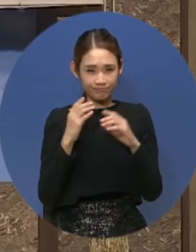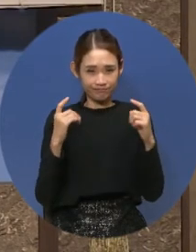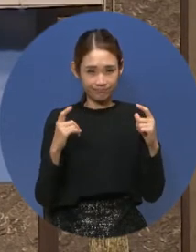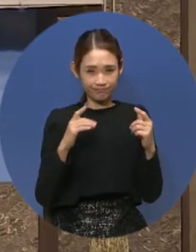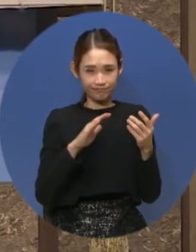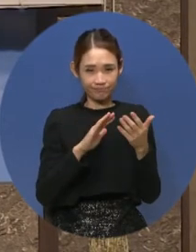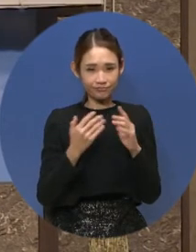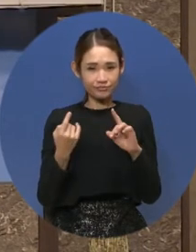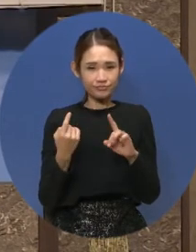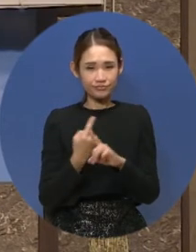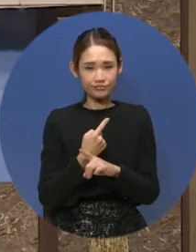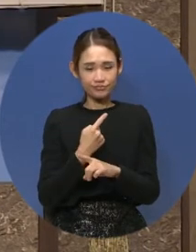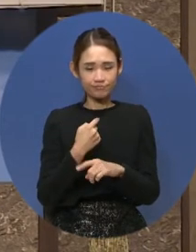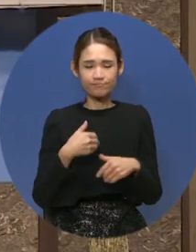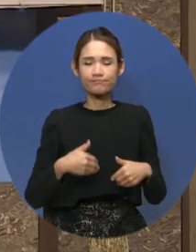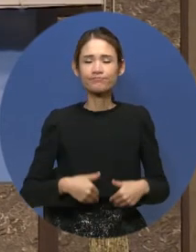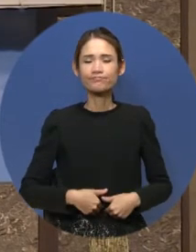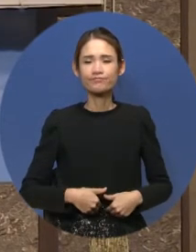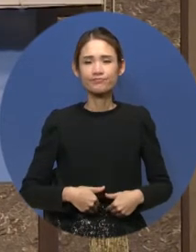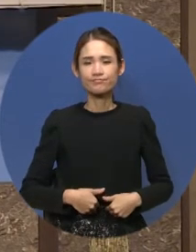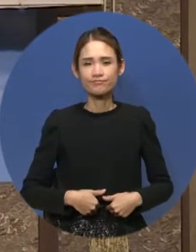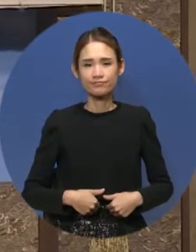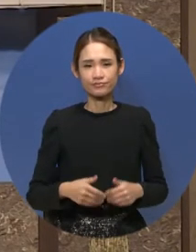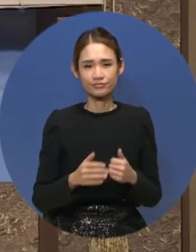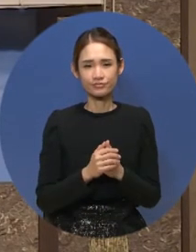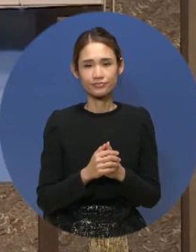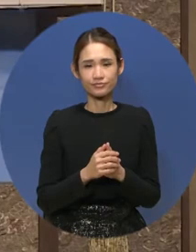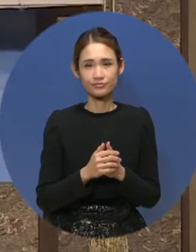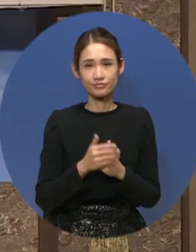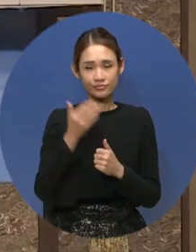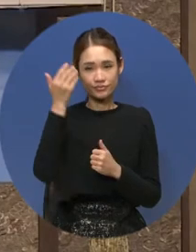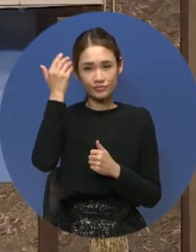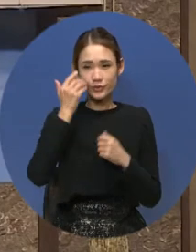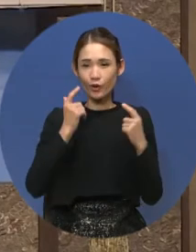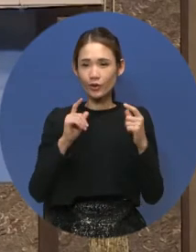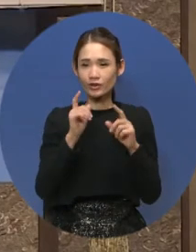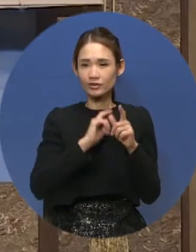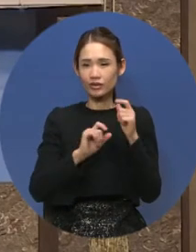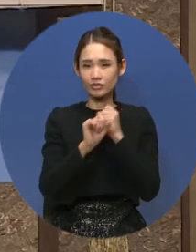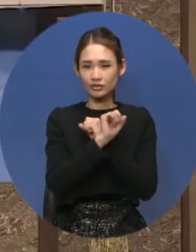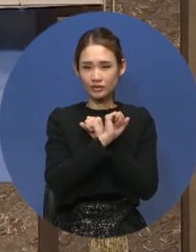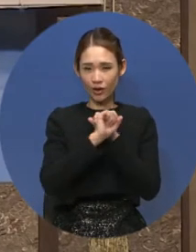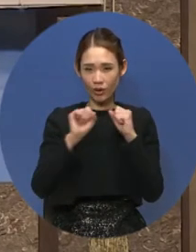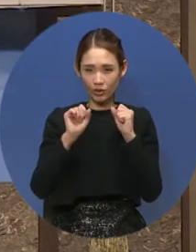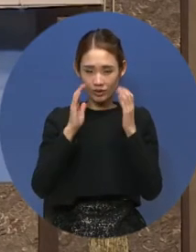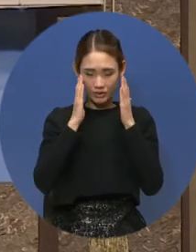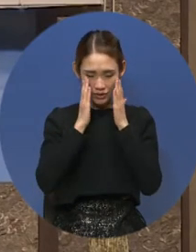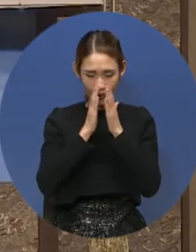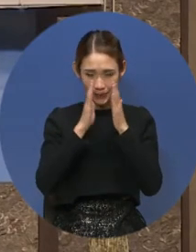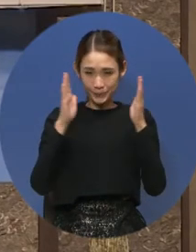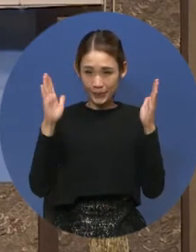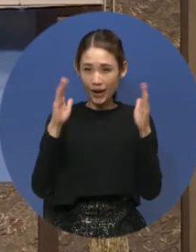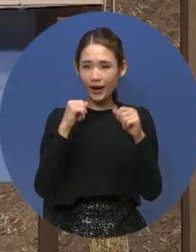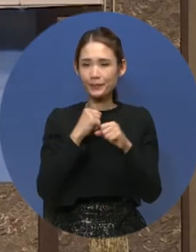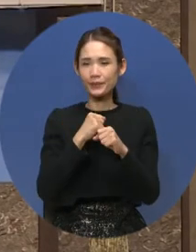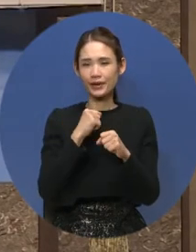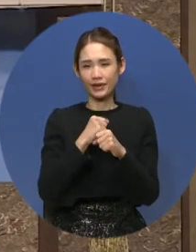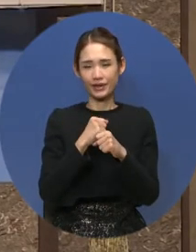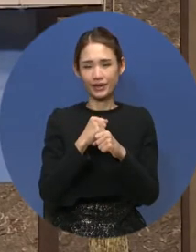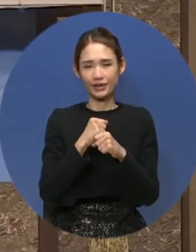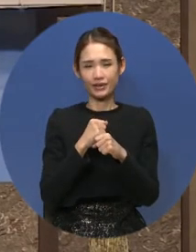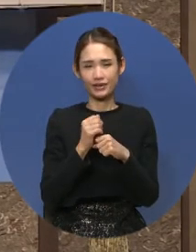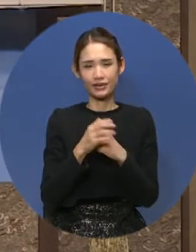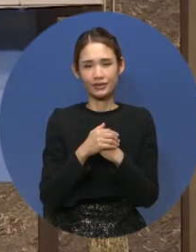변화의 모멘텀이 필요했고요. 이러한 어떤 영동포를 탁 트이게, 시야가 봐서 탁 트이게 만든다.